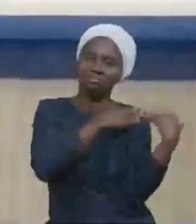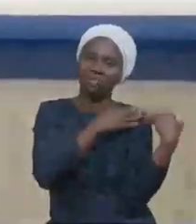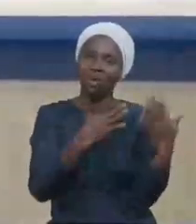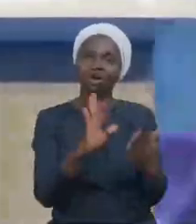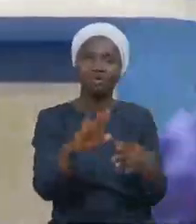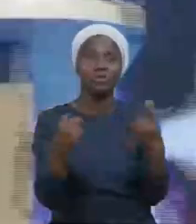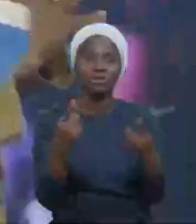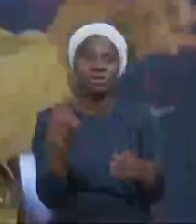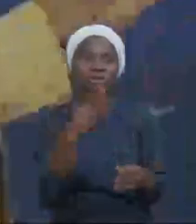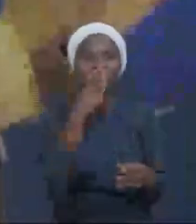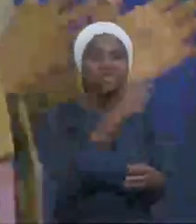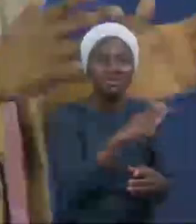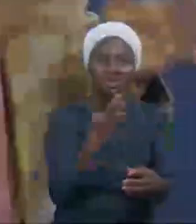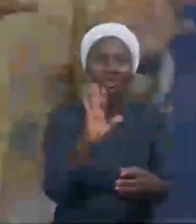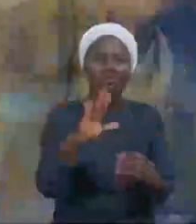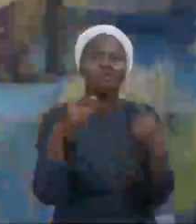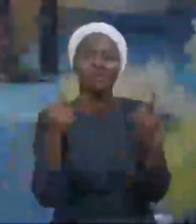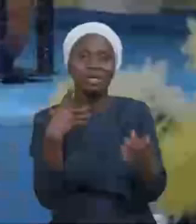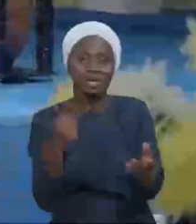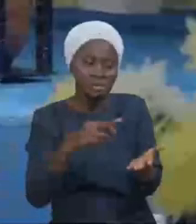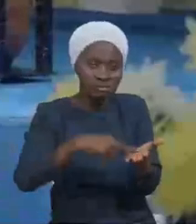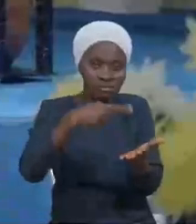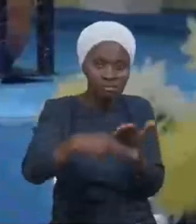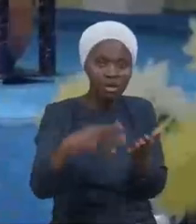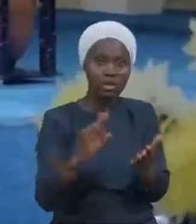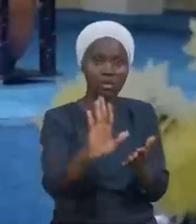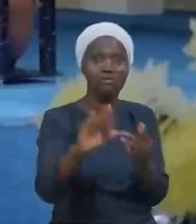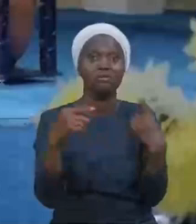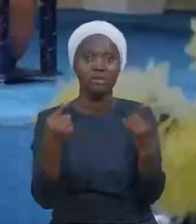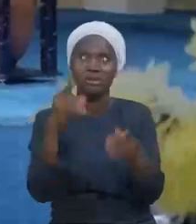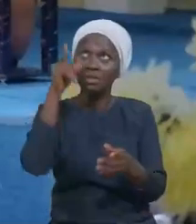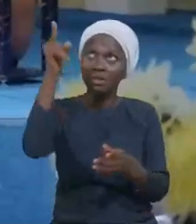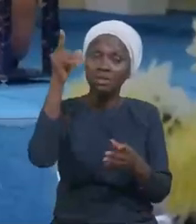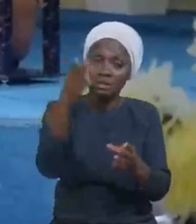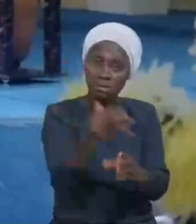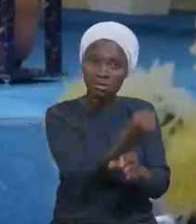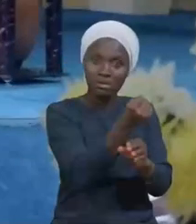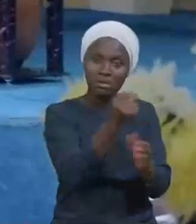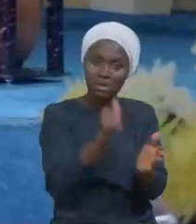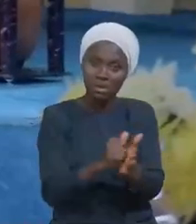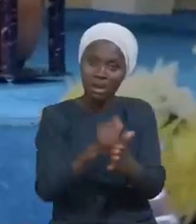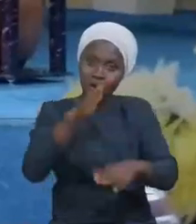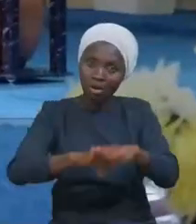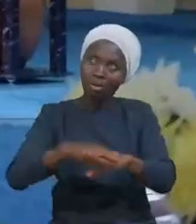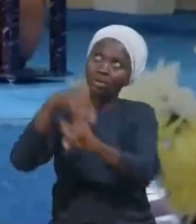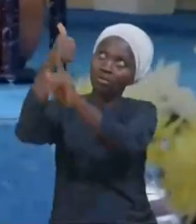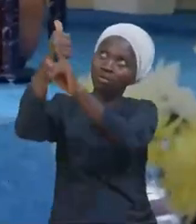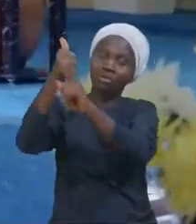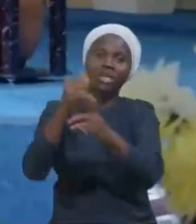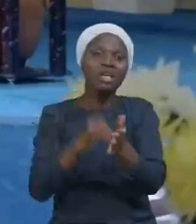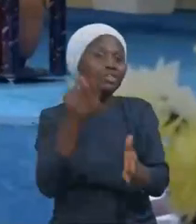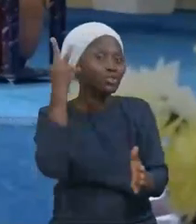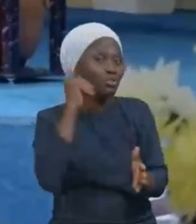péchés, les conséquences de vos péchés. Il a porté tout cela. Ce sont vos péchés qui l'ont